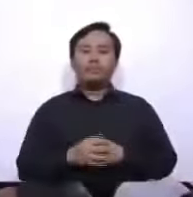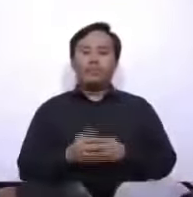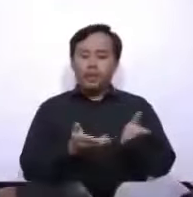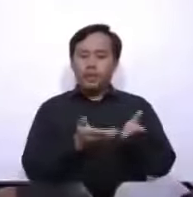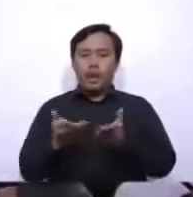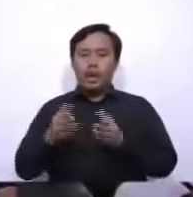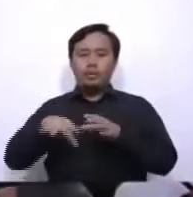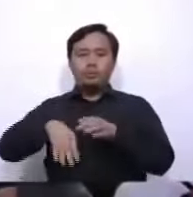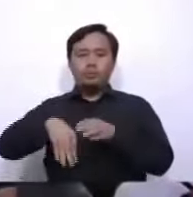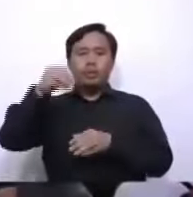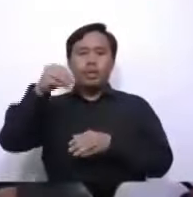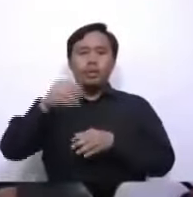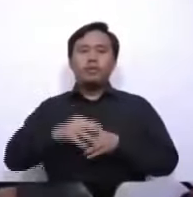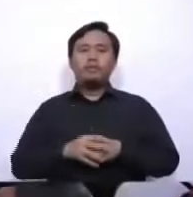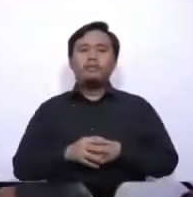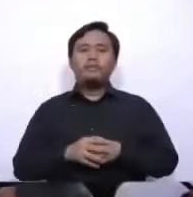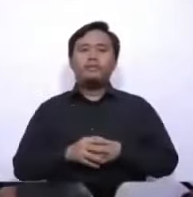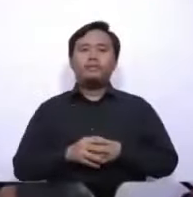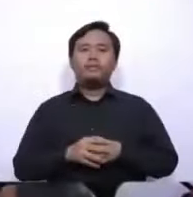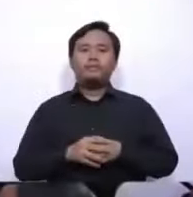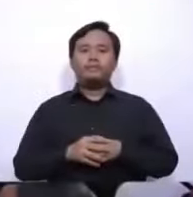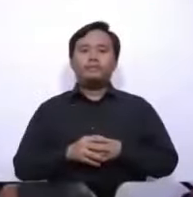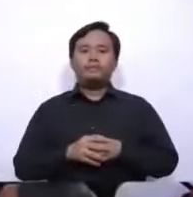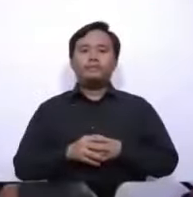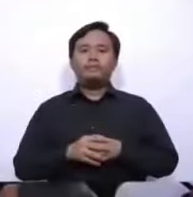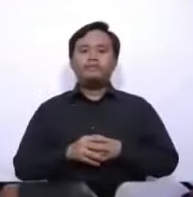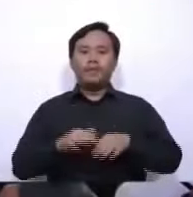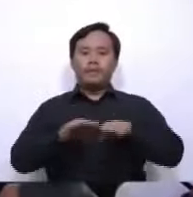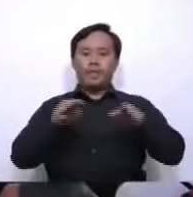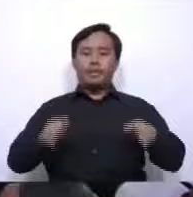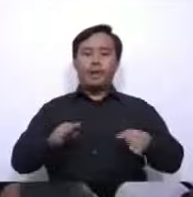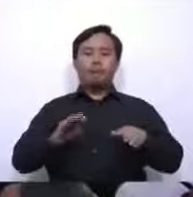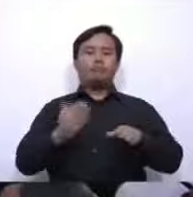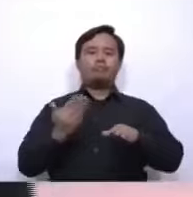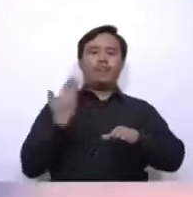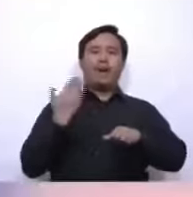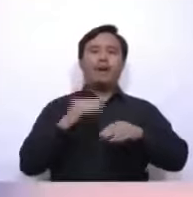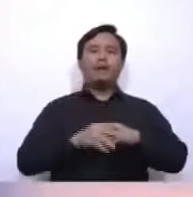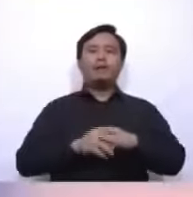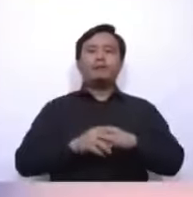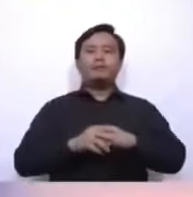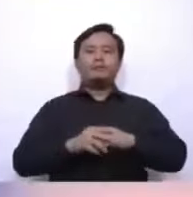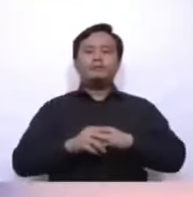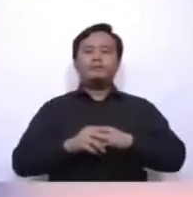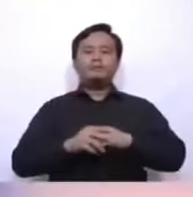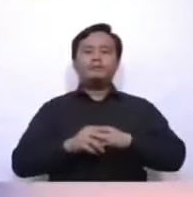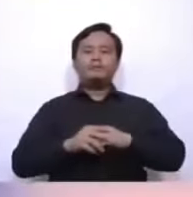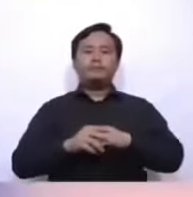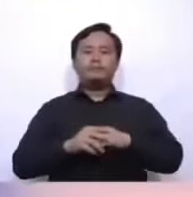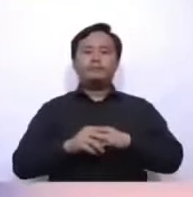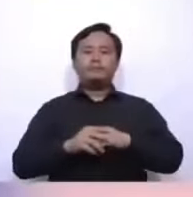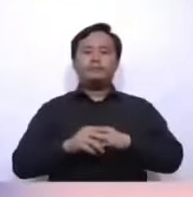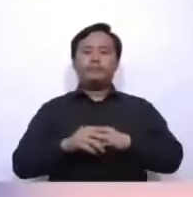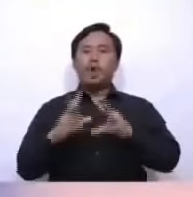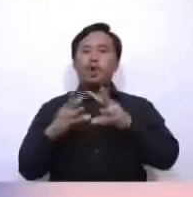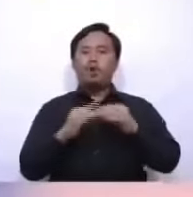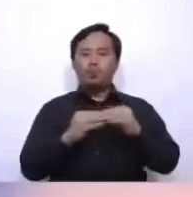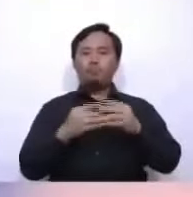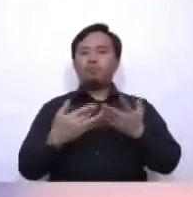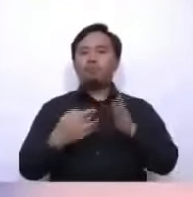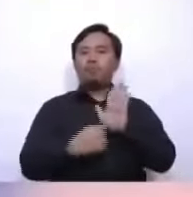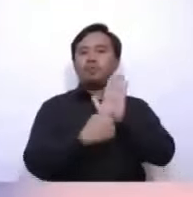Silakan diambil. Untuk calon gubernur nomor urut 2 dari arah belakang meja, Bapak, mohon diambil hurufnya, ditujukan ke